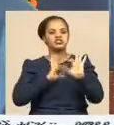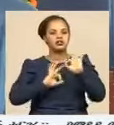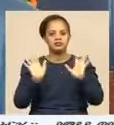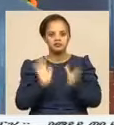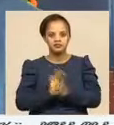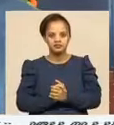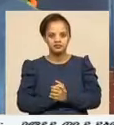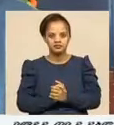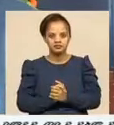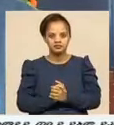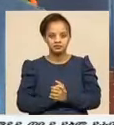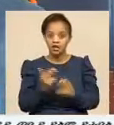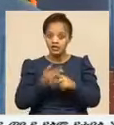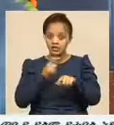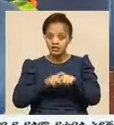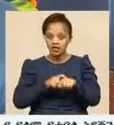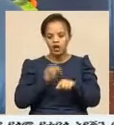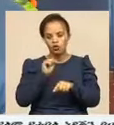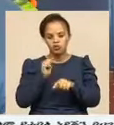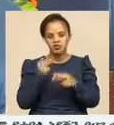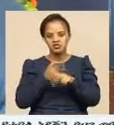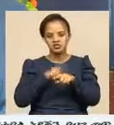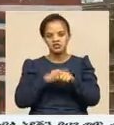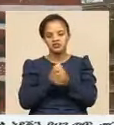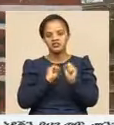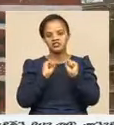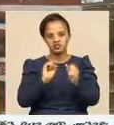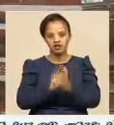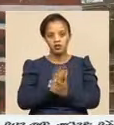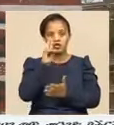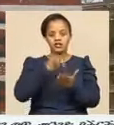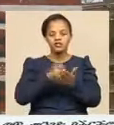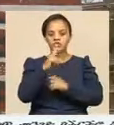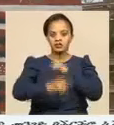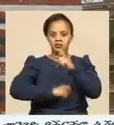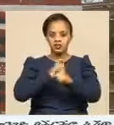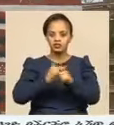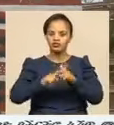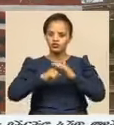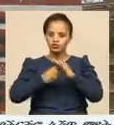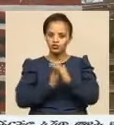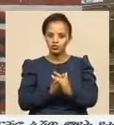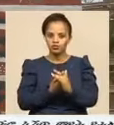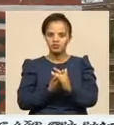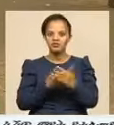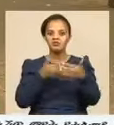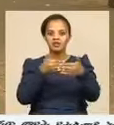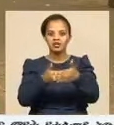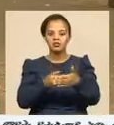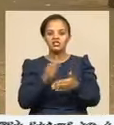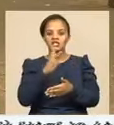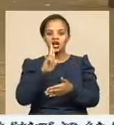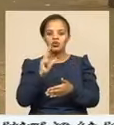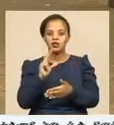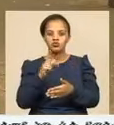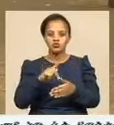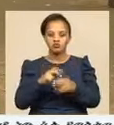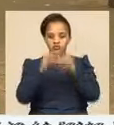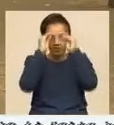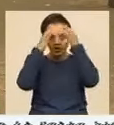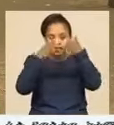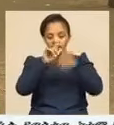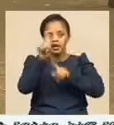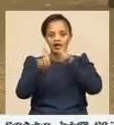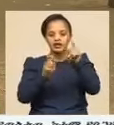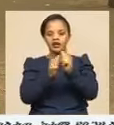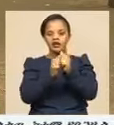አለው? በአጭር ጊዜ ውስጥ መፍታት እንችላለን። ከ2012 ዓ ም ጀምሮ በሚቀርበው የሲራሮ ባዶዋቸው ወረዳ መምህራን